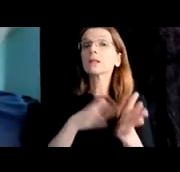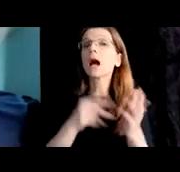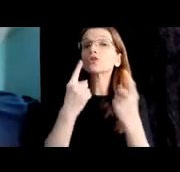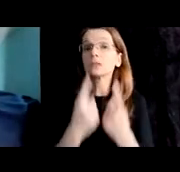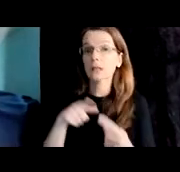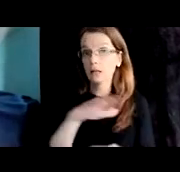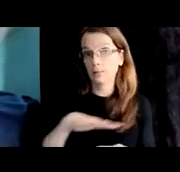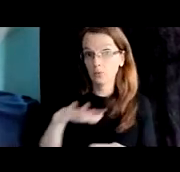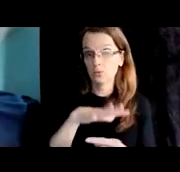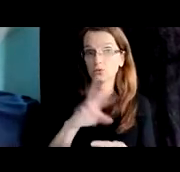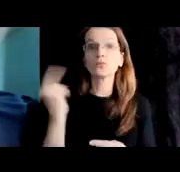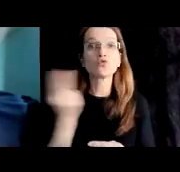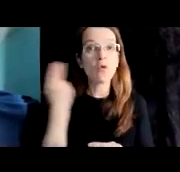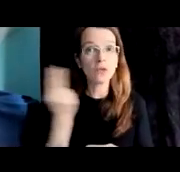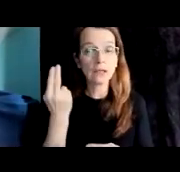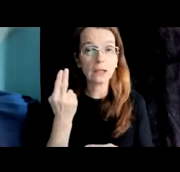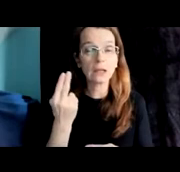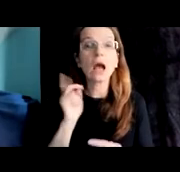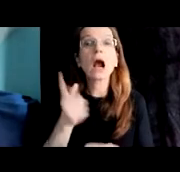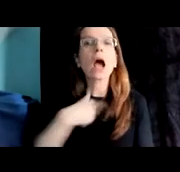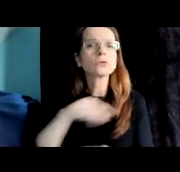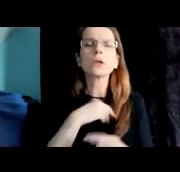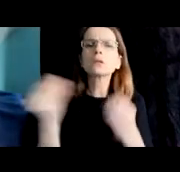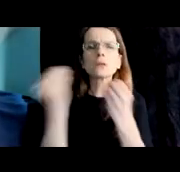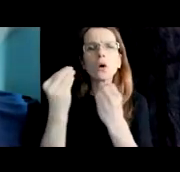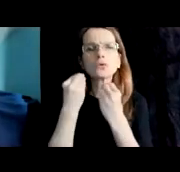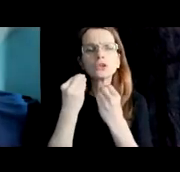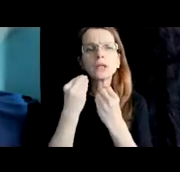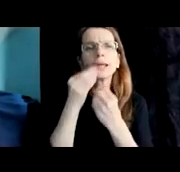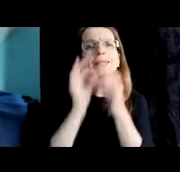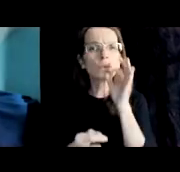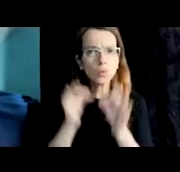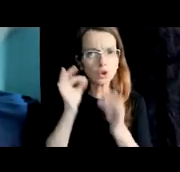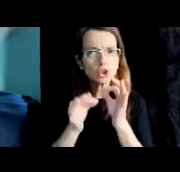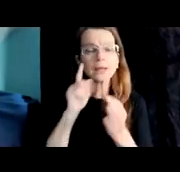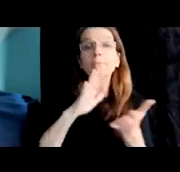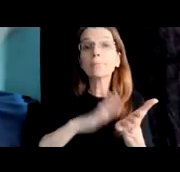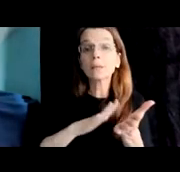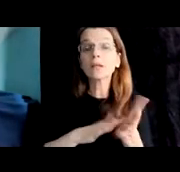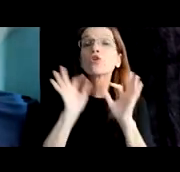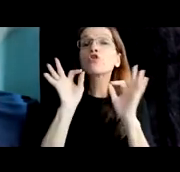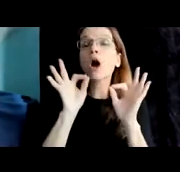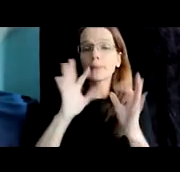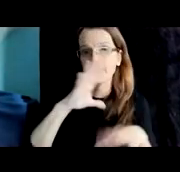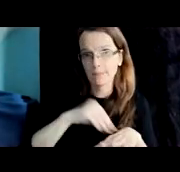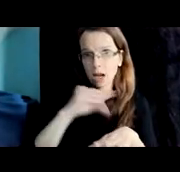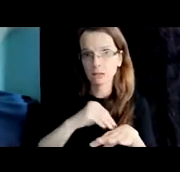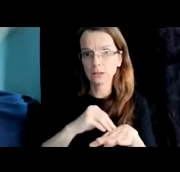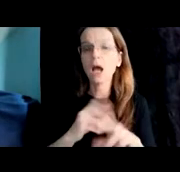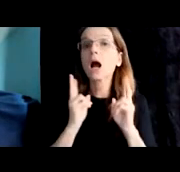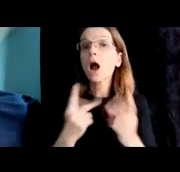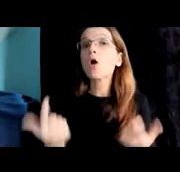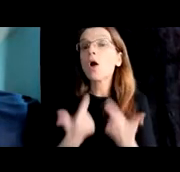področju v Sloveniji in kaj so nas naučile izkušnje in primeri dobrih praks, kako bi bili lahko